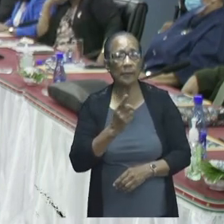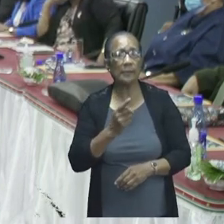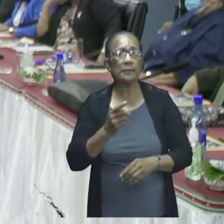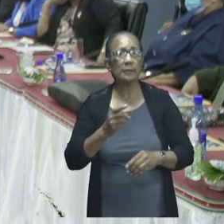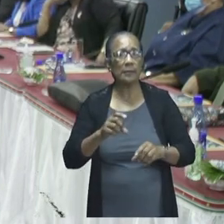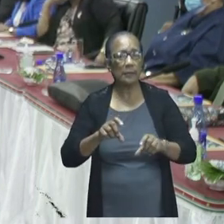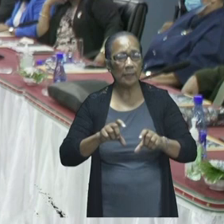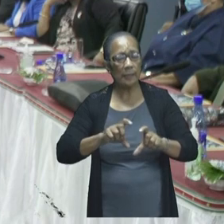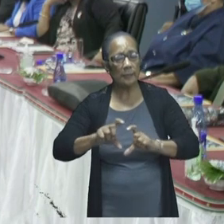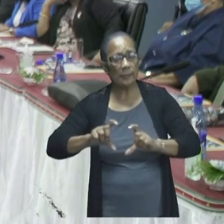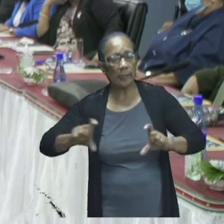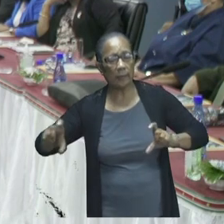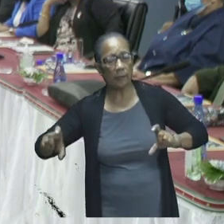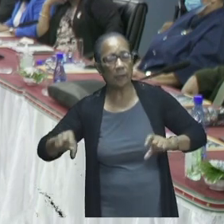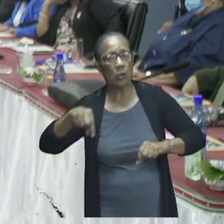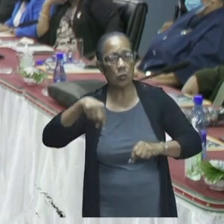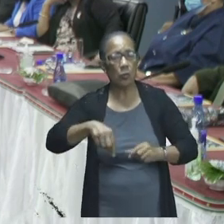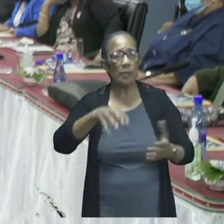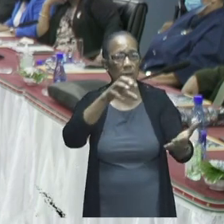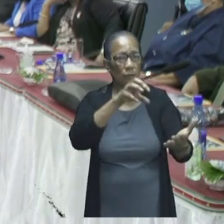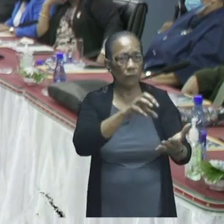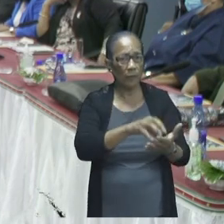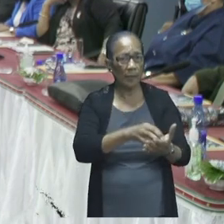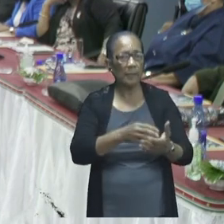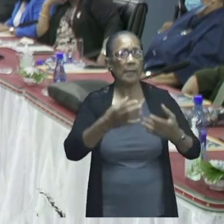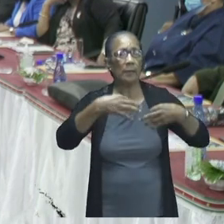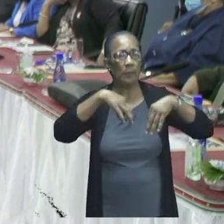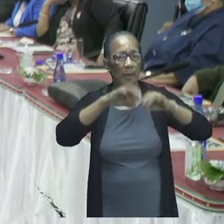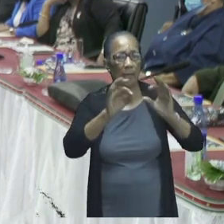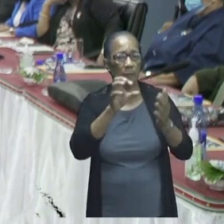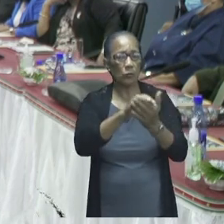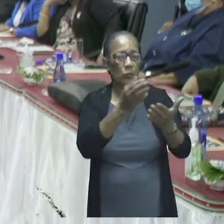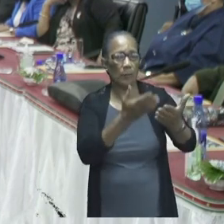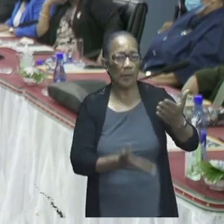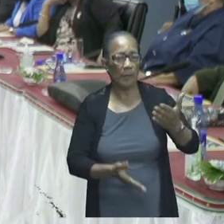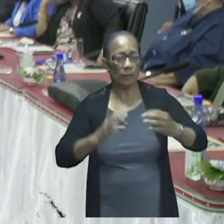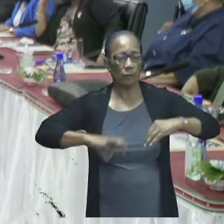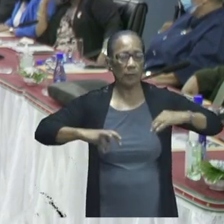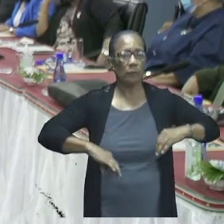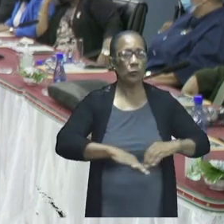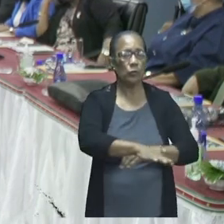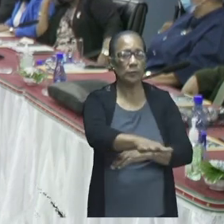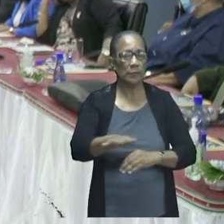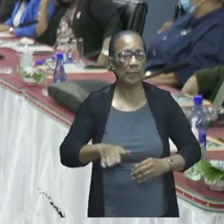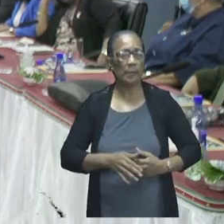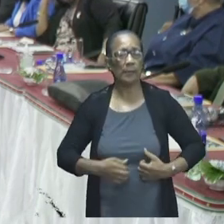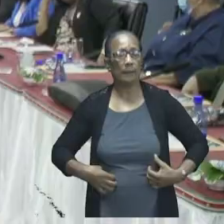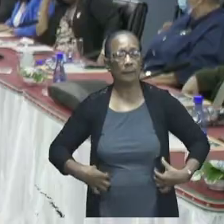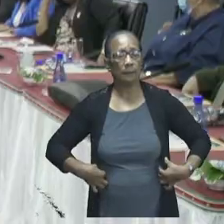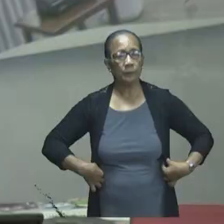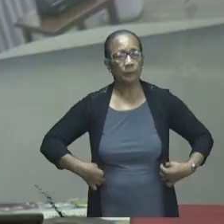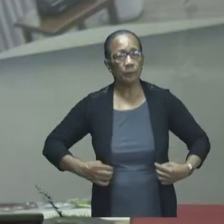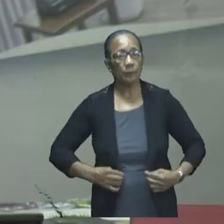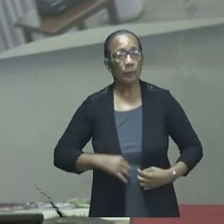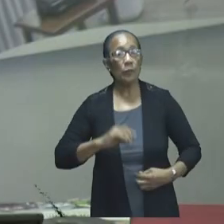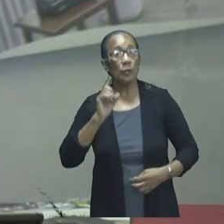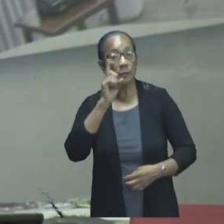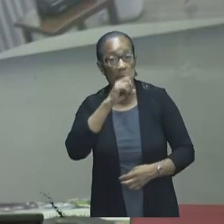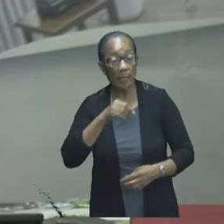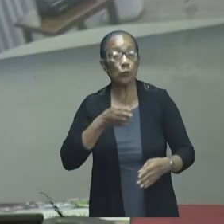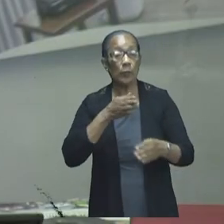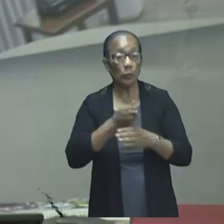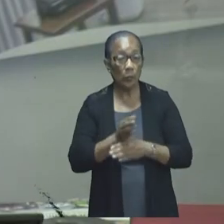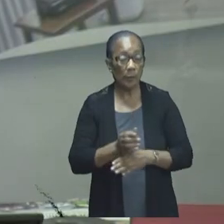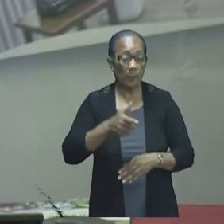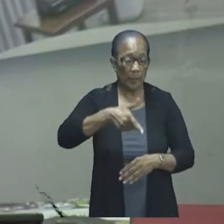die nu is vastgelegd in de beleidsdocumenten van het ministerie ja dus kortom terwijl we doorgaan met olie lingus